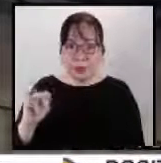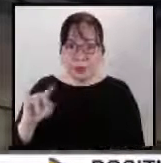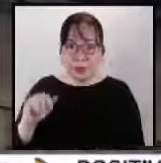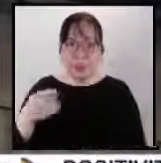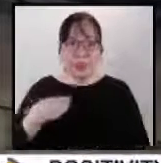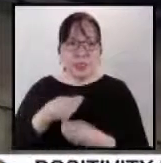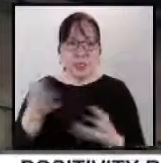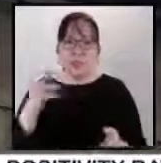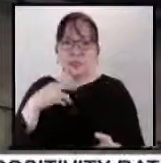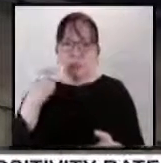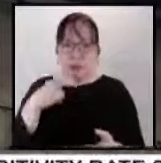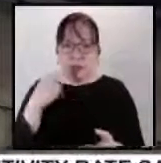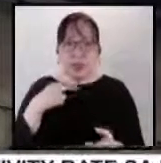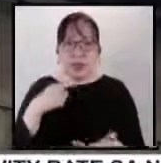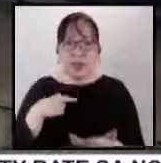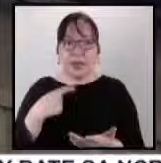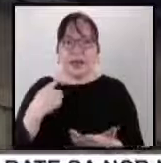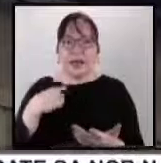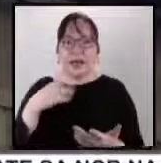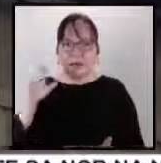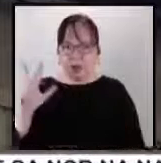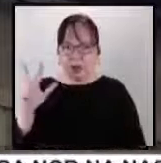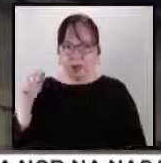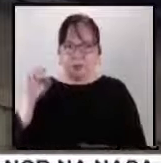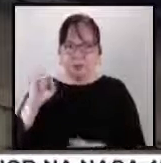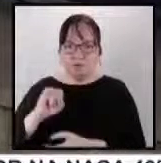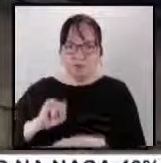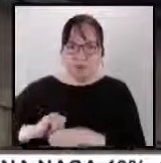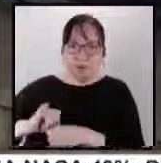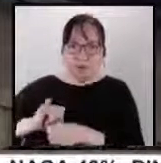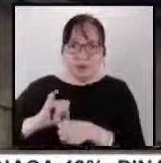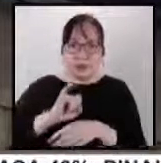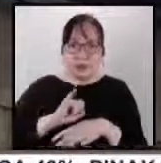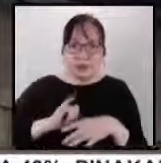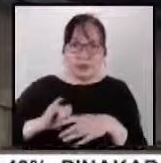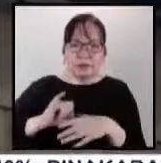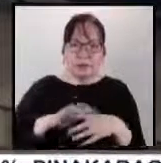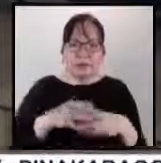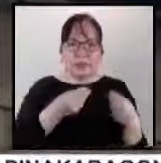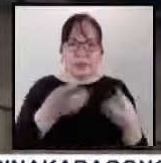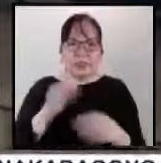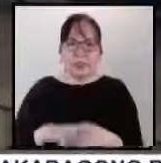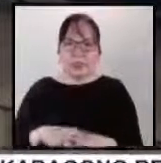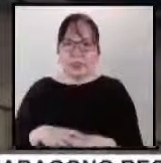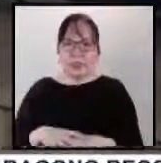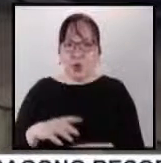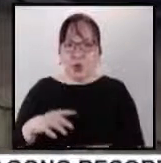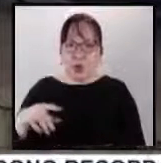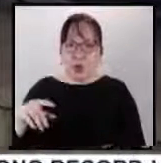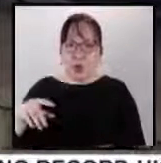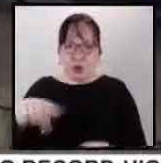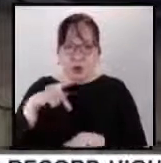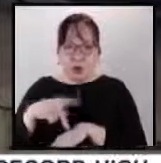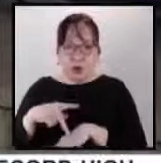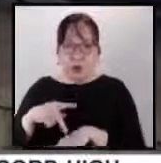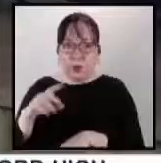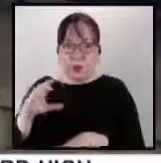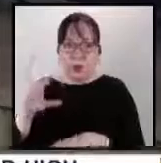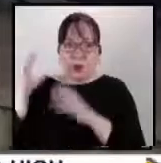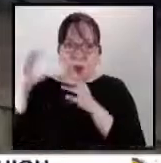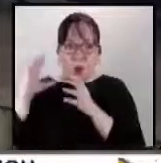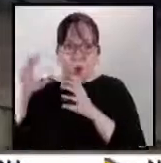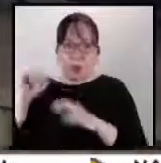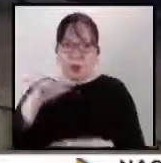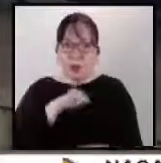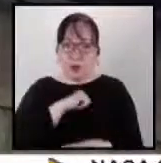isla nahatira ng tulong. At Philippine Coconut Authority, walang humpay ang pag-alalay sa mga apektadong coconut farmers. Narito